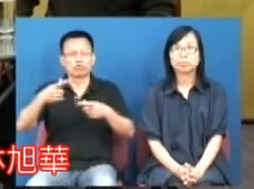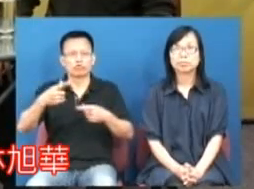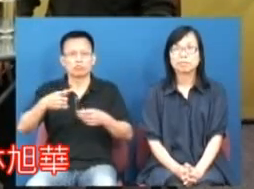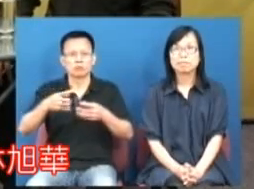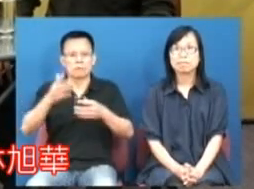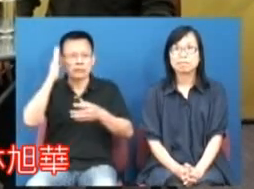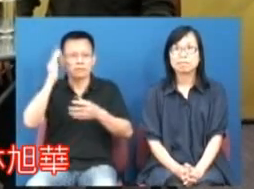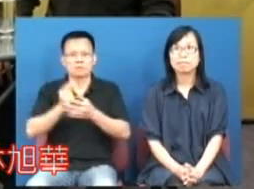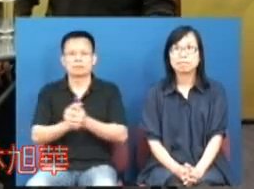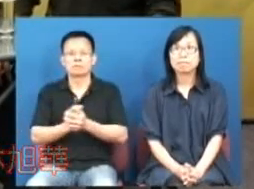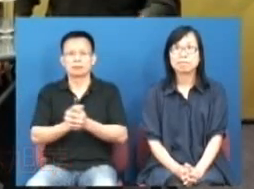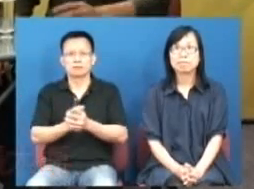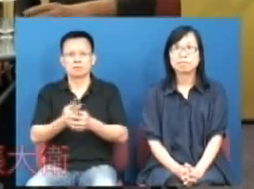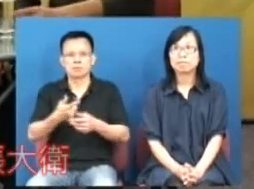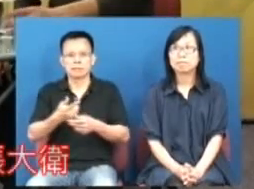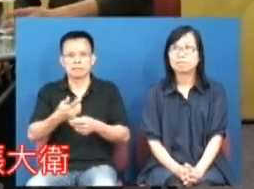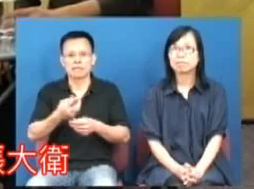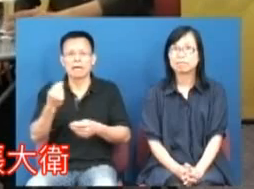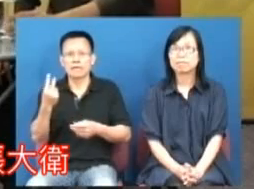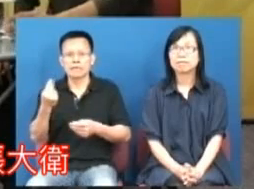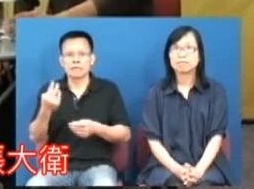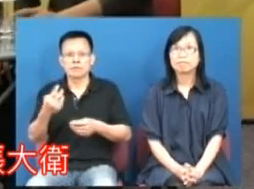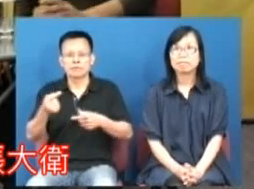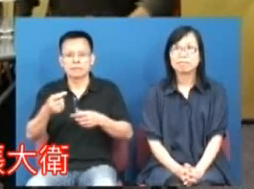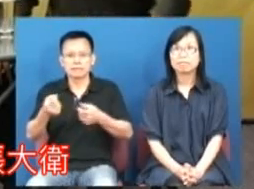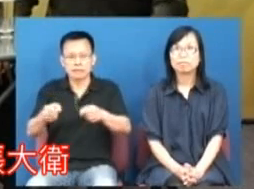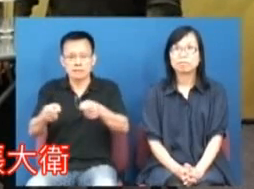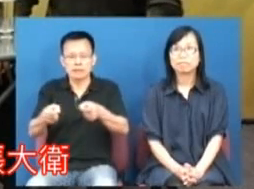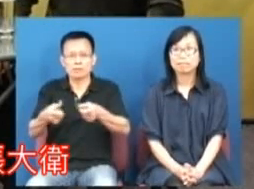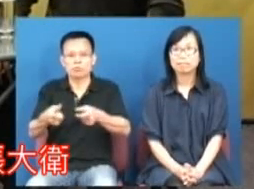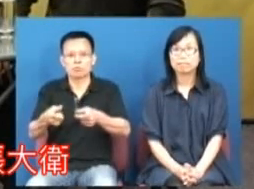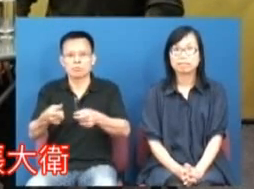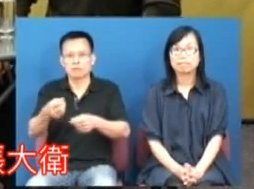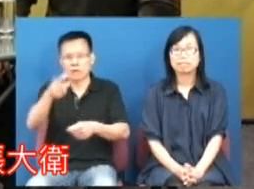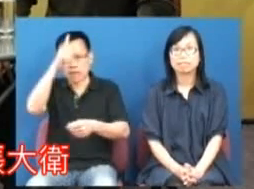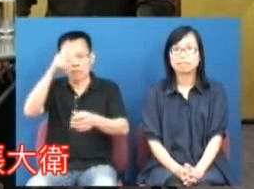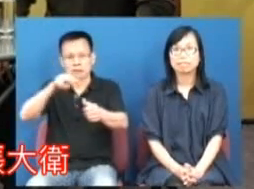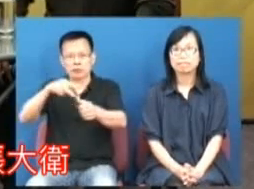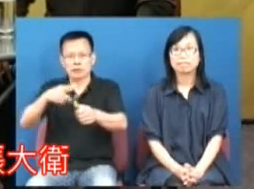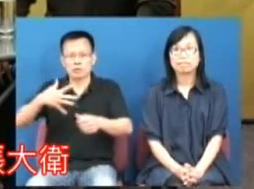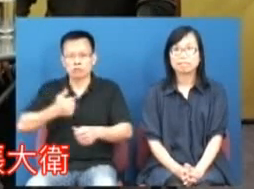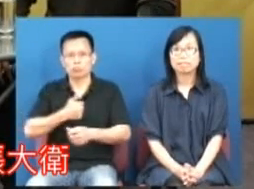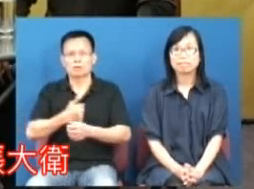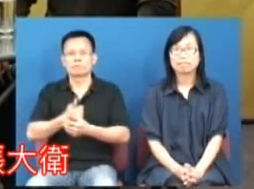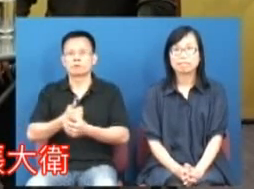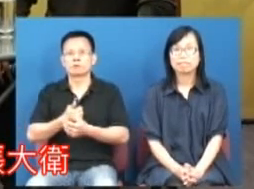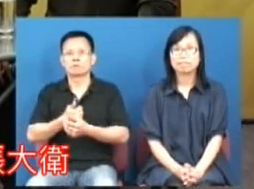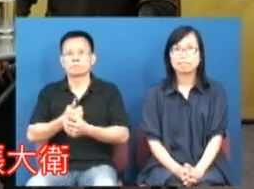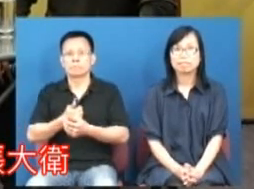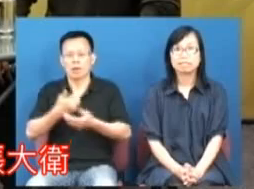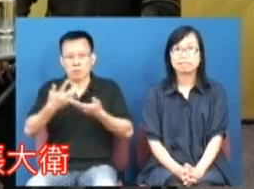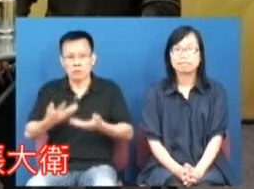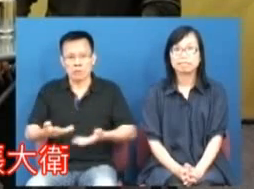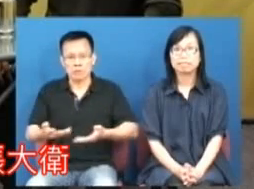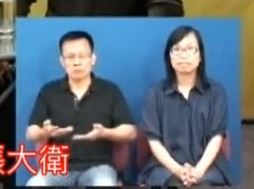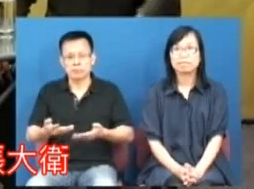係青台啊，青台嘅係呢個行政嘅總監。嗱，我哋今日